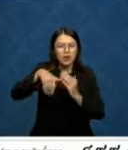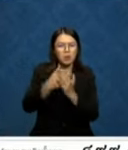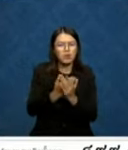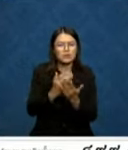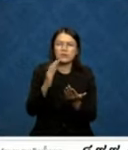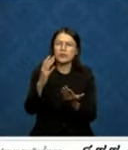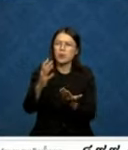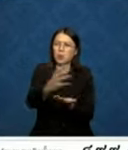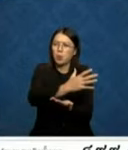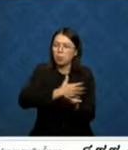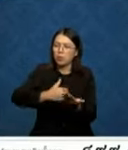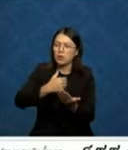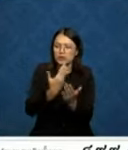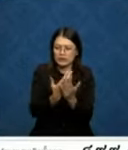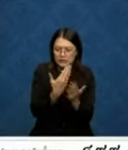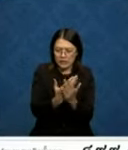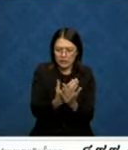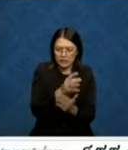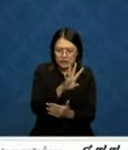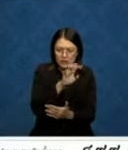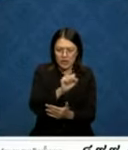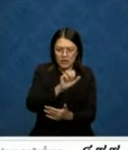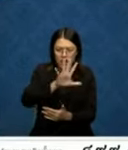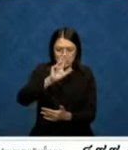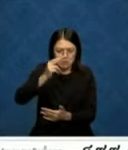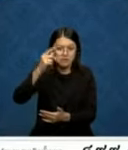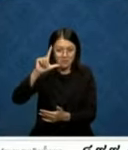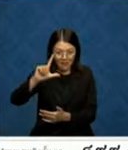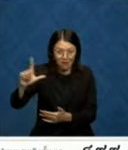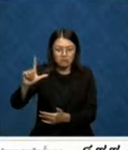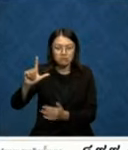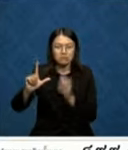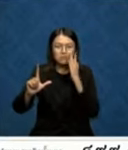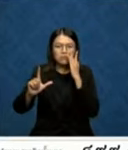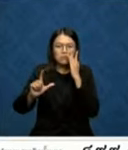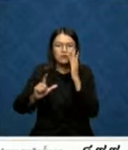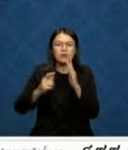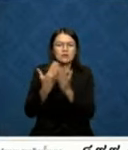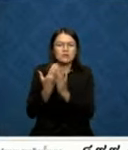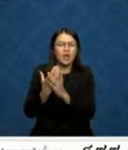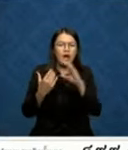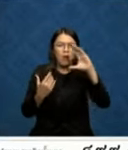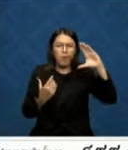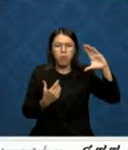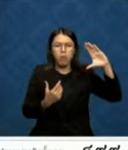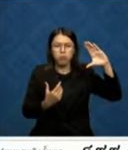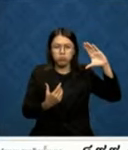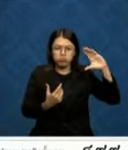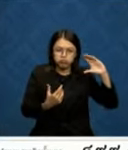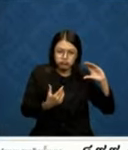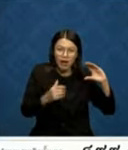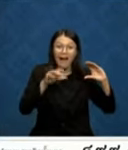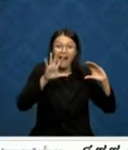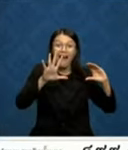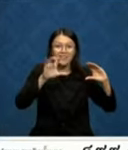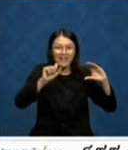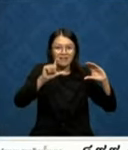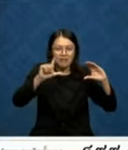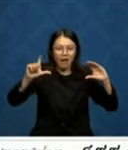มกัน 450,000 ล้านบาทแม้จะมีการลดวงเงินจากเดิม 500,000 ล้าน